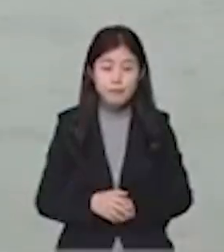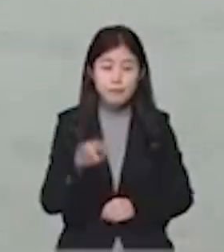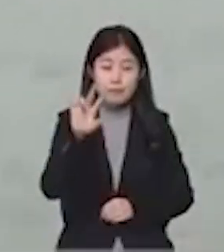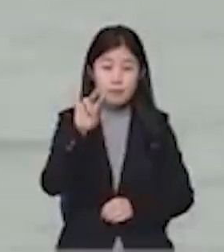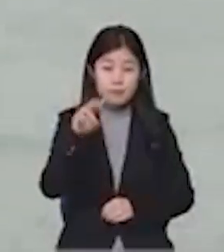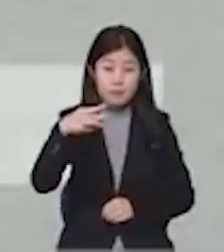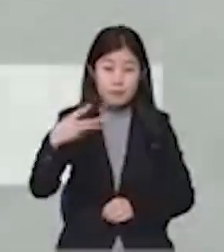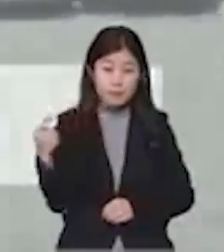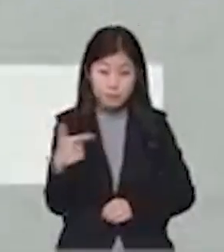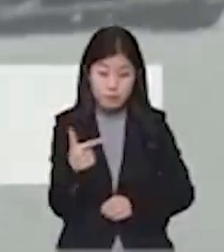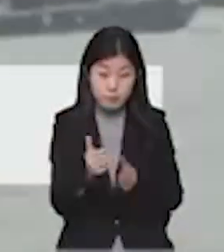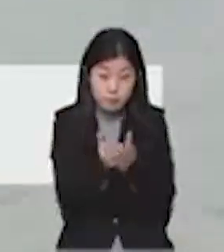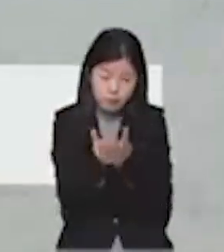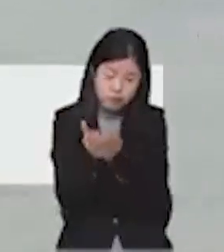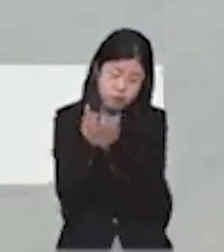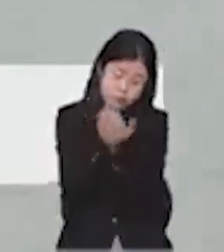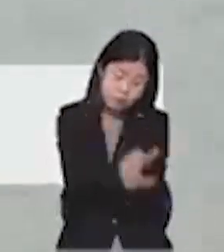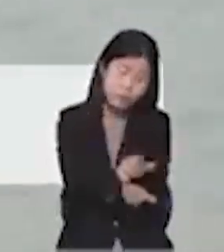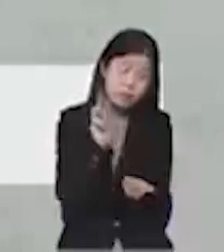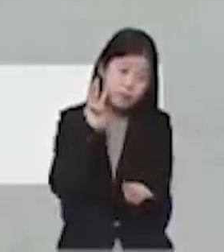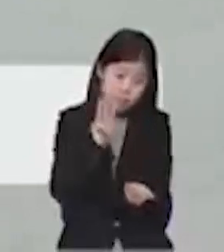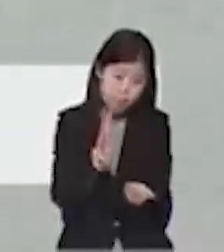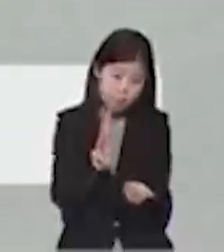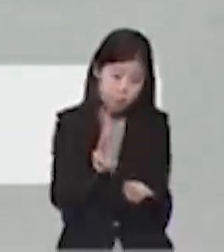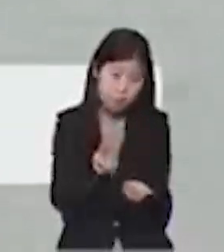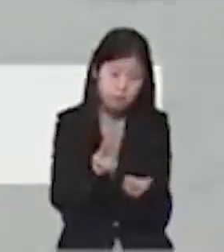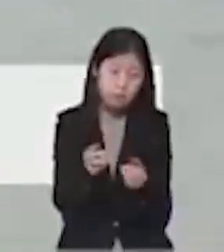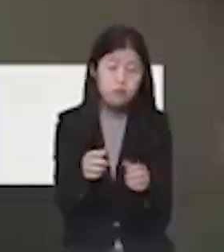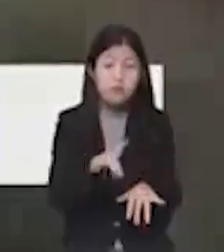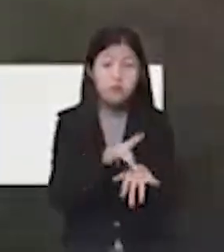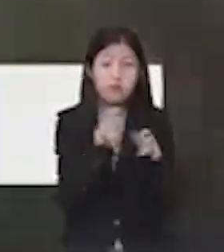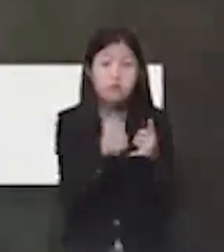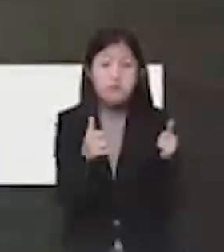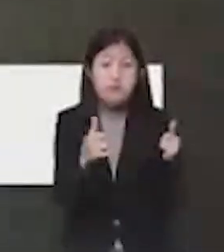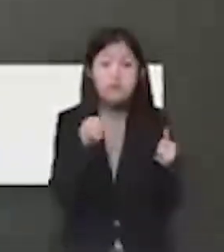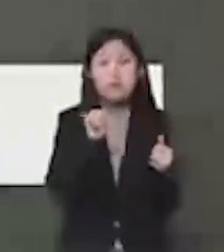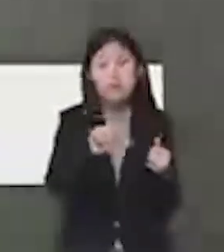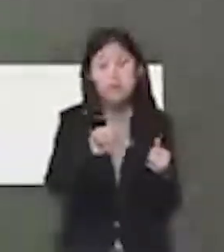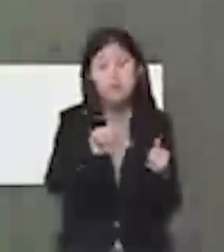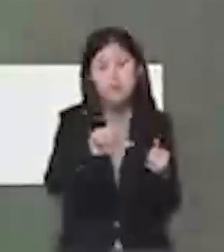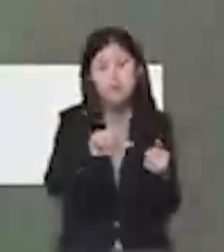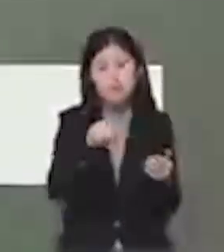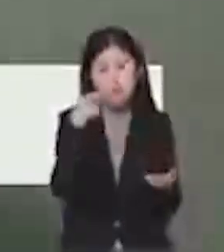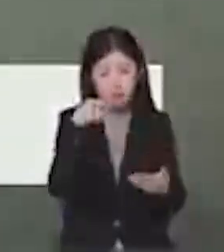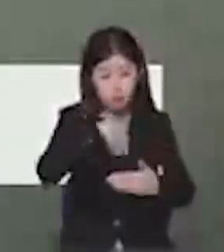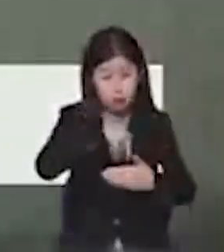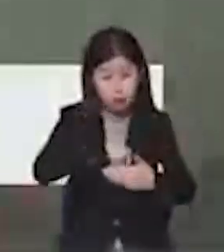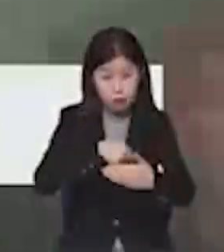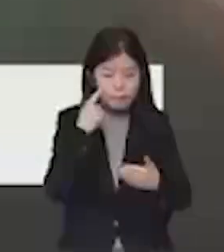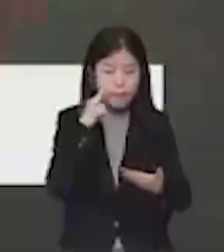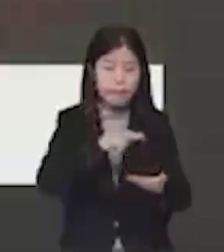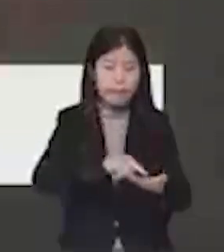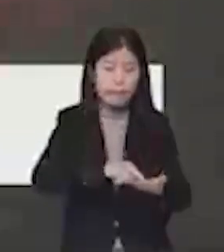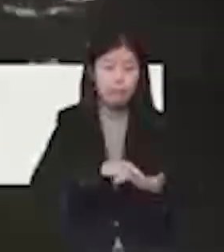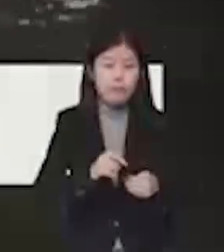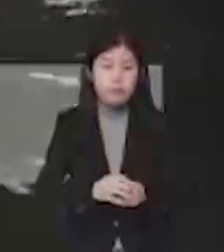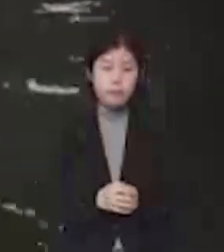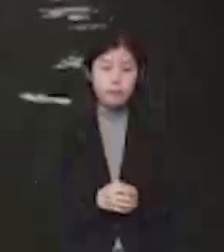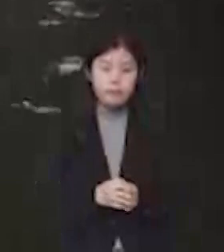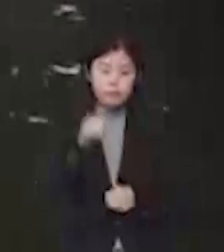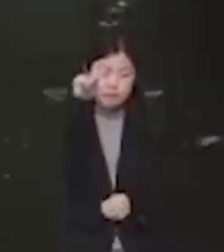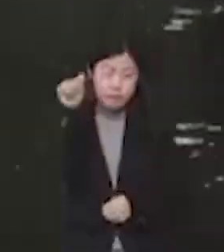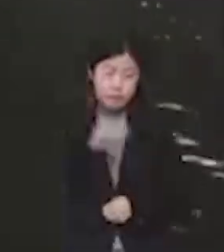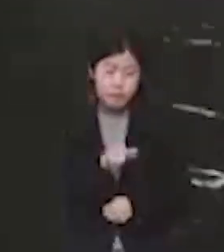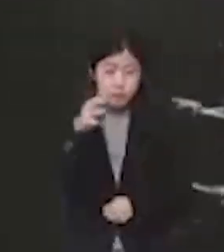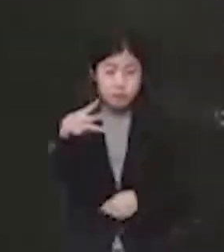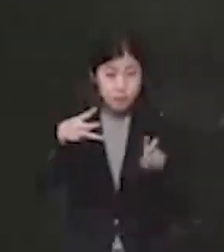24톤급 어선 청보호가 전복된 지 사흘째 실종자 5명이 선체 안에서 추가로 발견됐습니다. 새벽